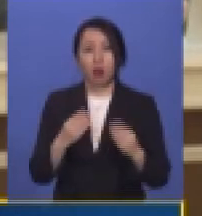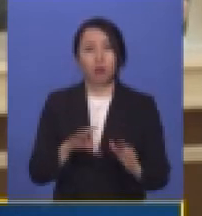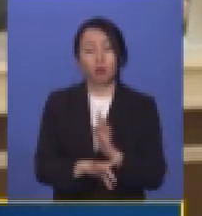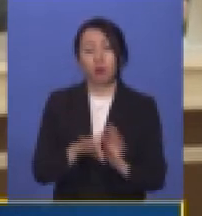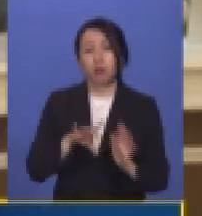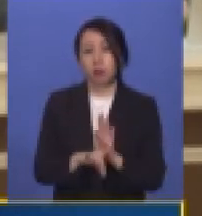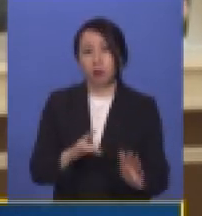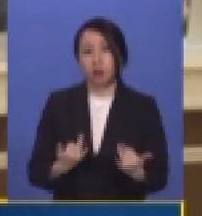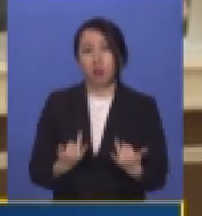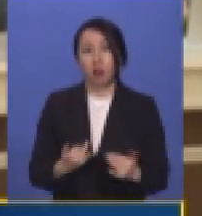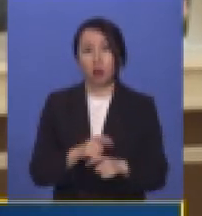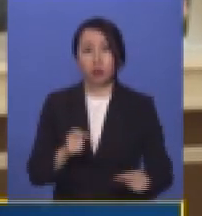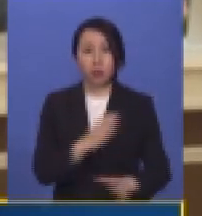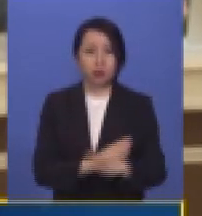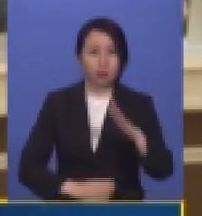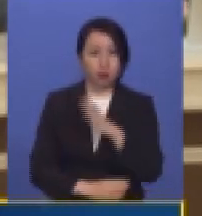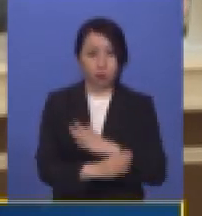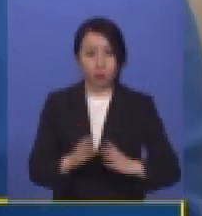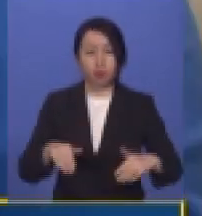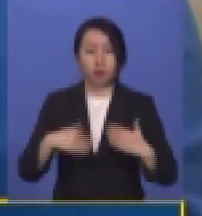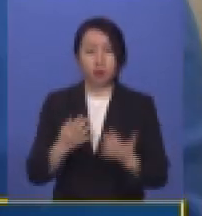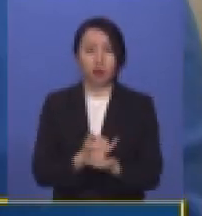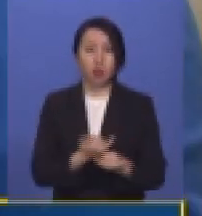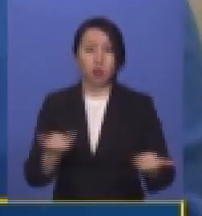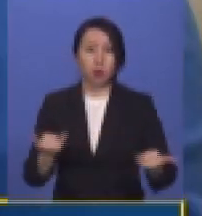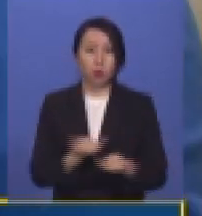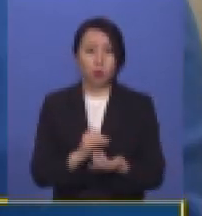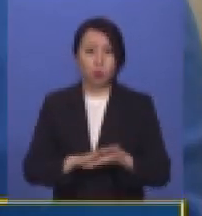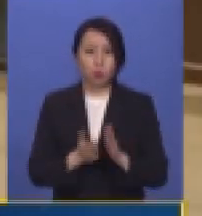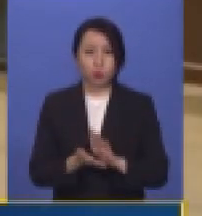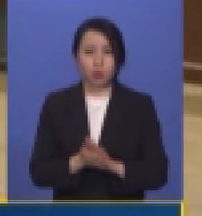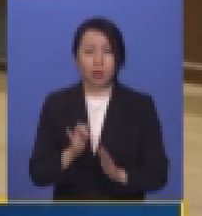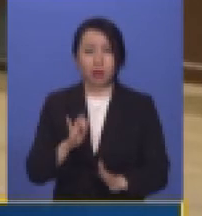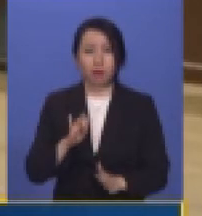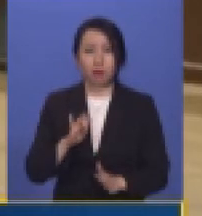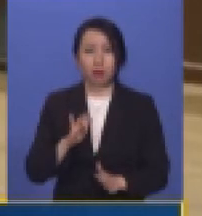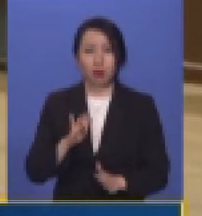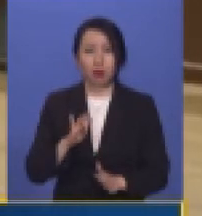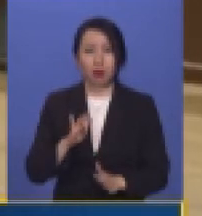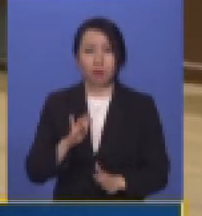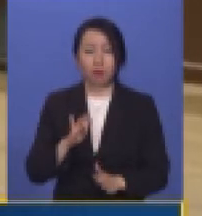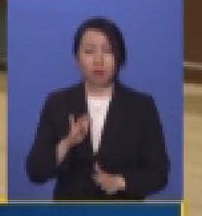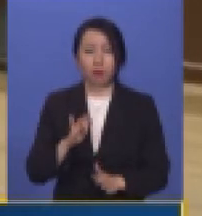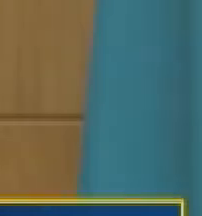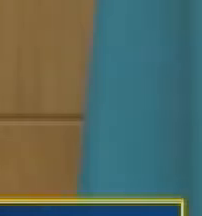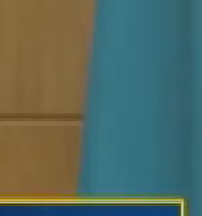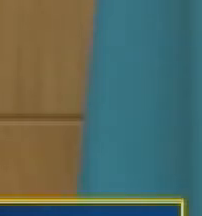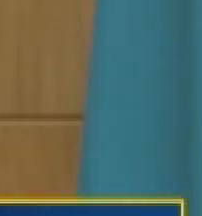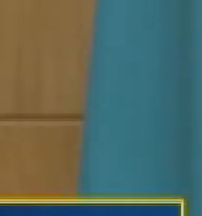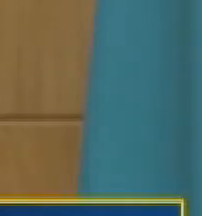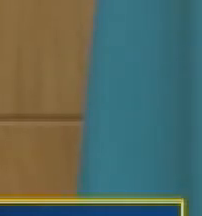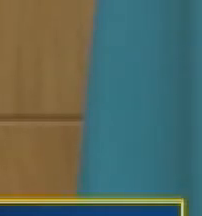дню голосования для людей с ограниченными возможностями предоставляются услуги ingo такси и сурдопереводчика